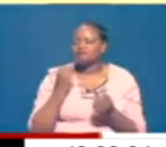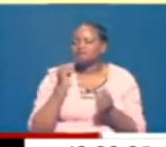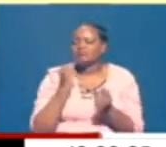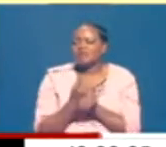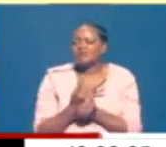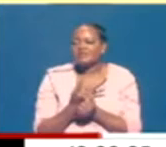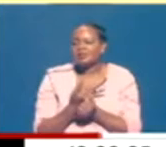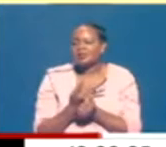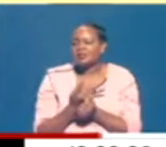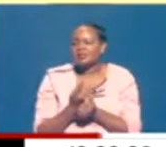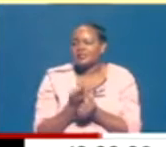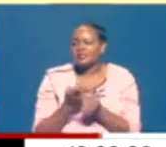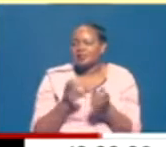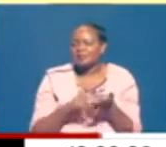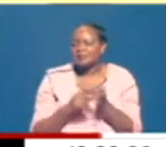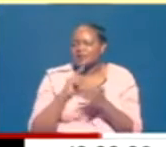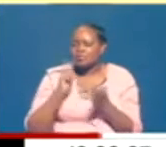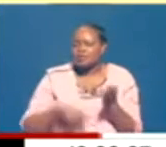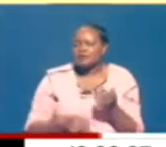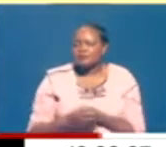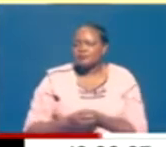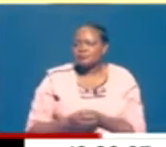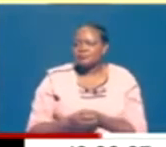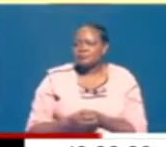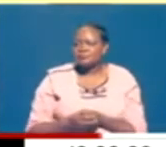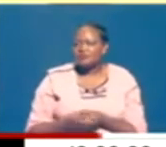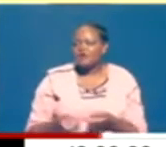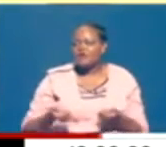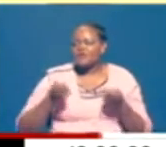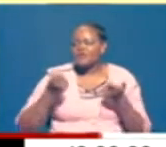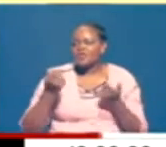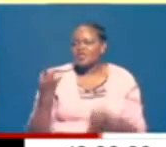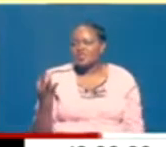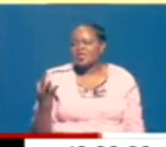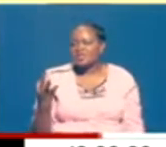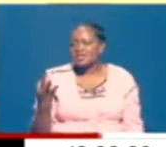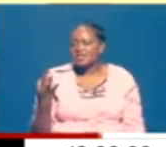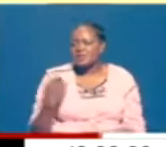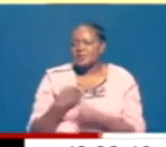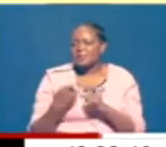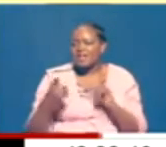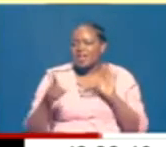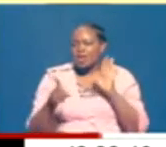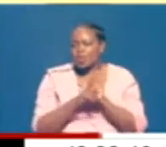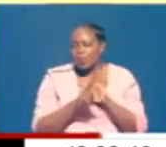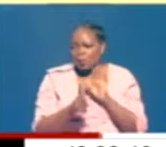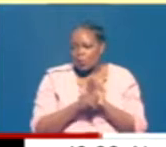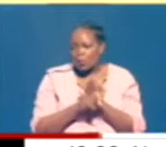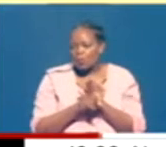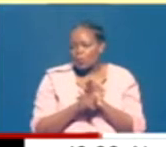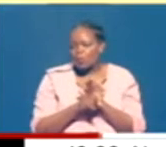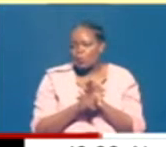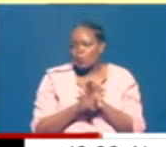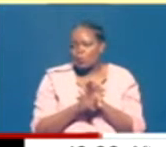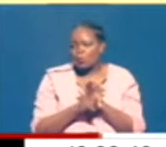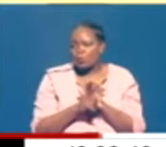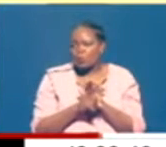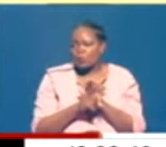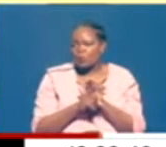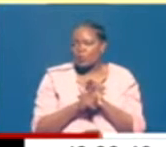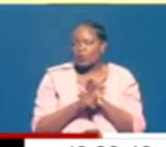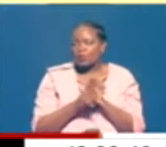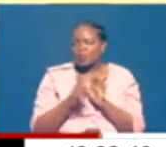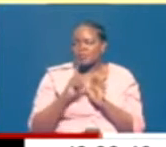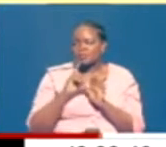hivi. So akasema lakini wachache ni watatu. Lakini ile sheria, statutory law